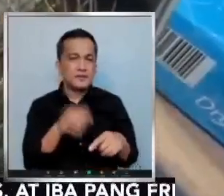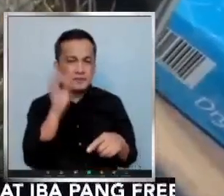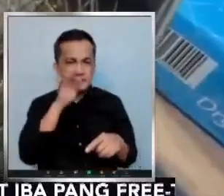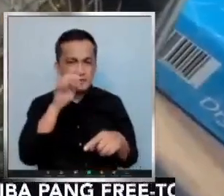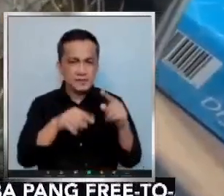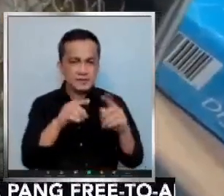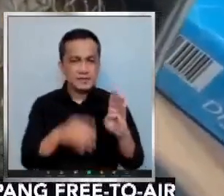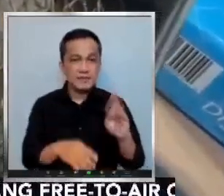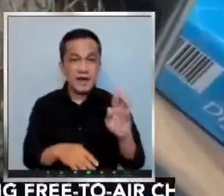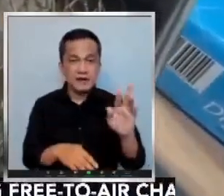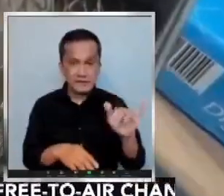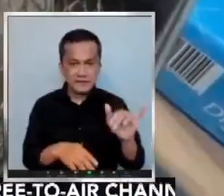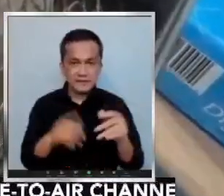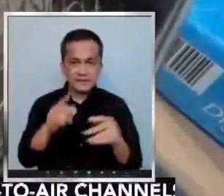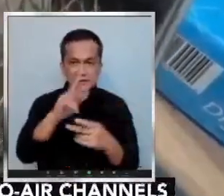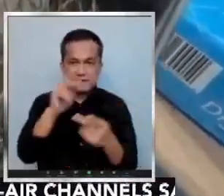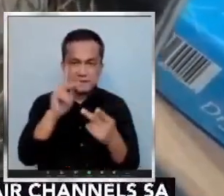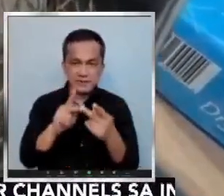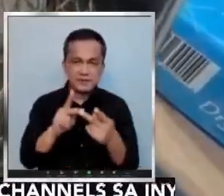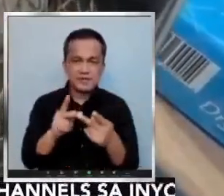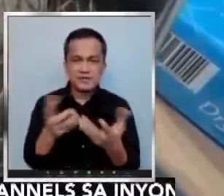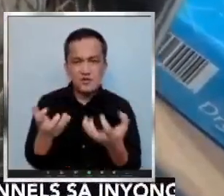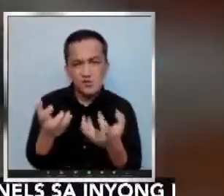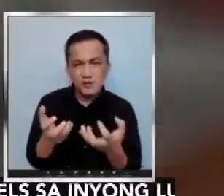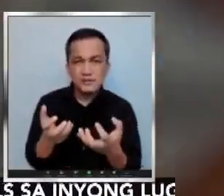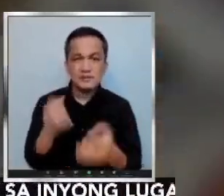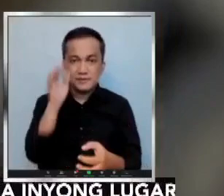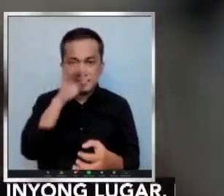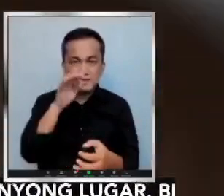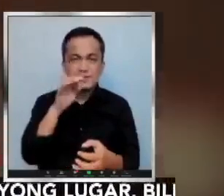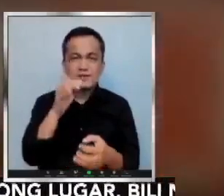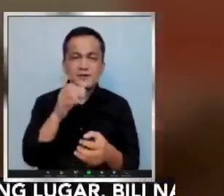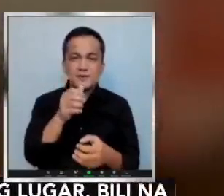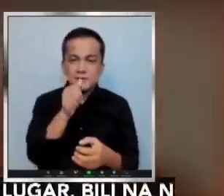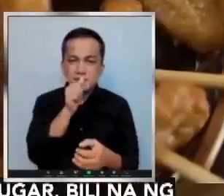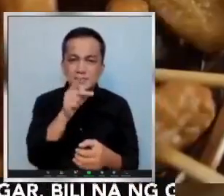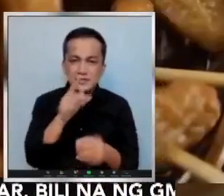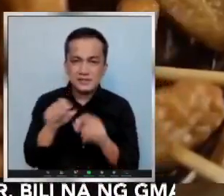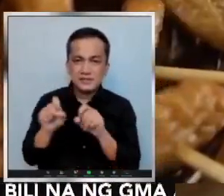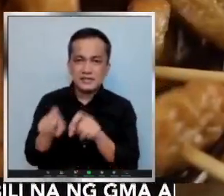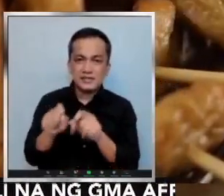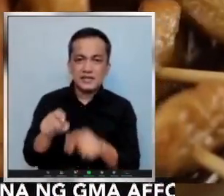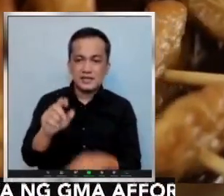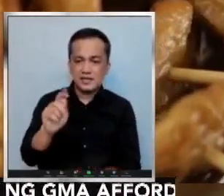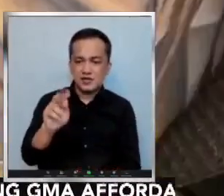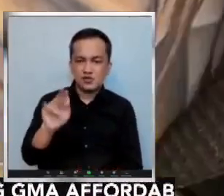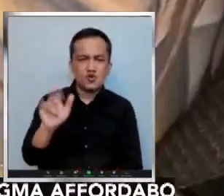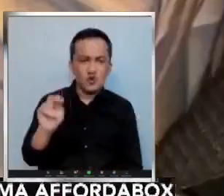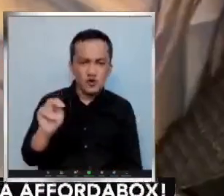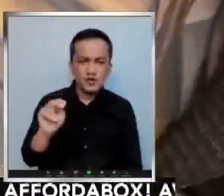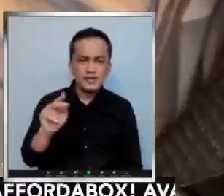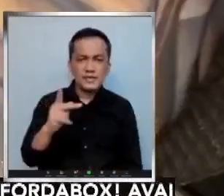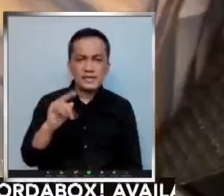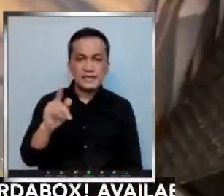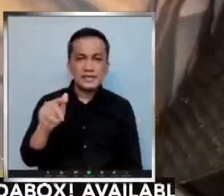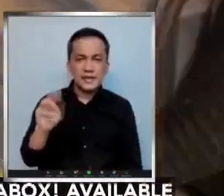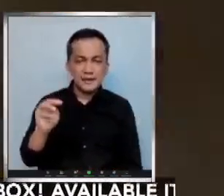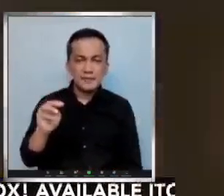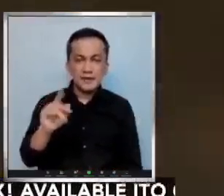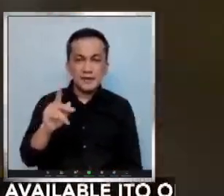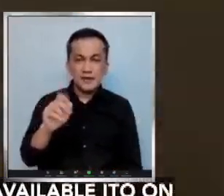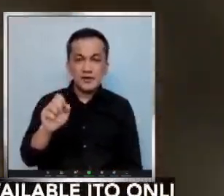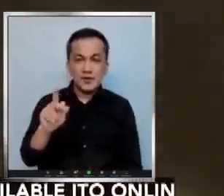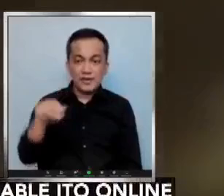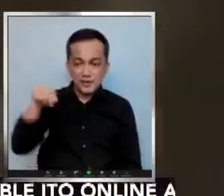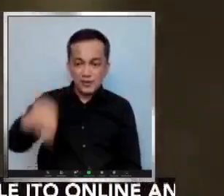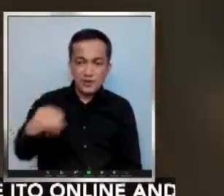mga nagkikrave ng Pinoy merienda ang tinitinda ni Barry na turon, kikiam, kwek-kwek at fishball na may dalawang klase